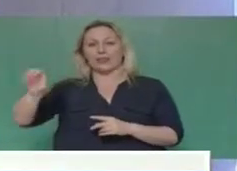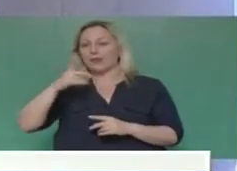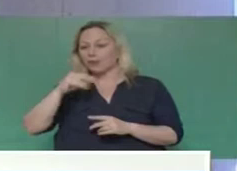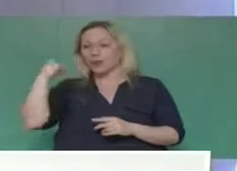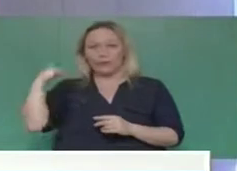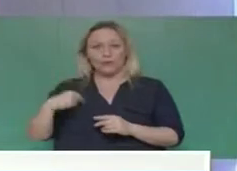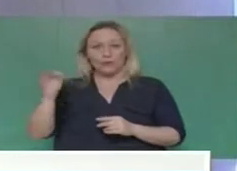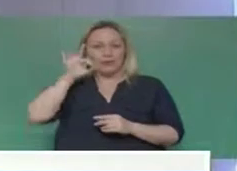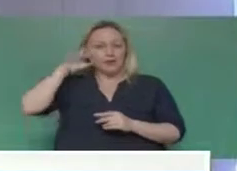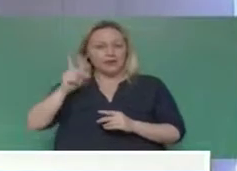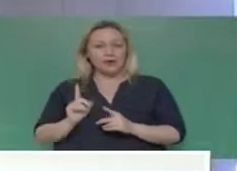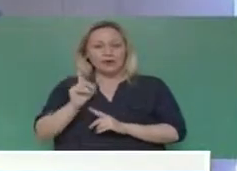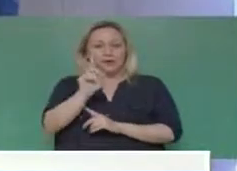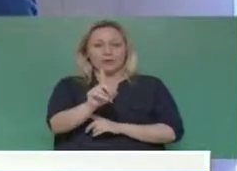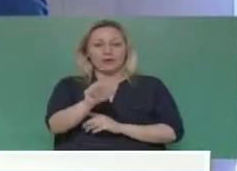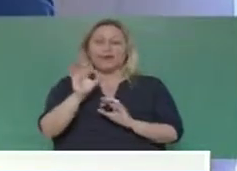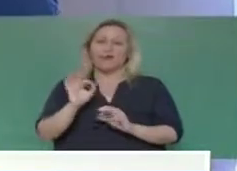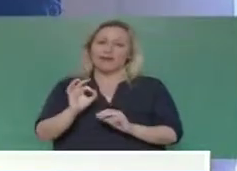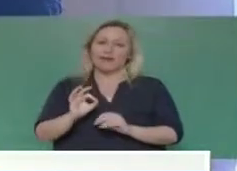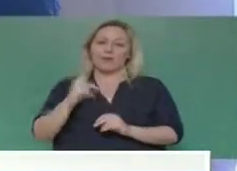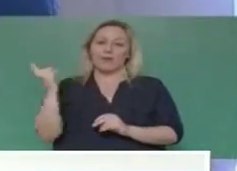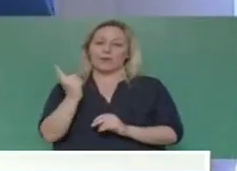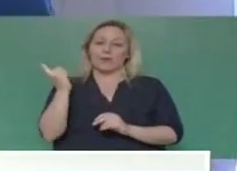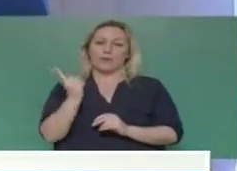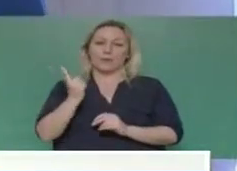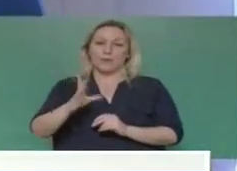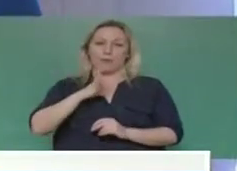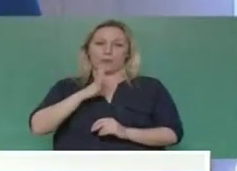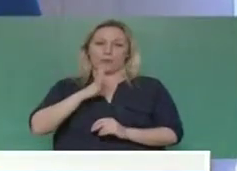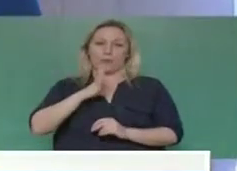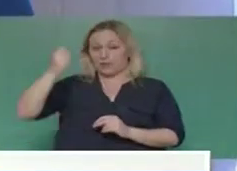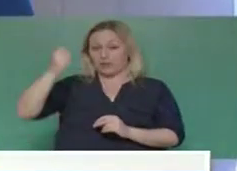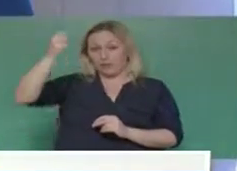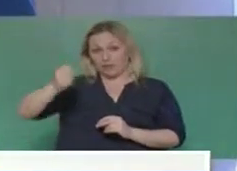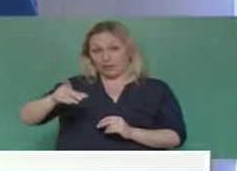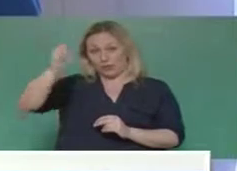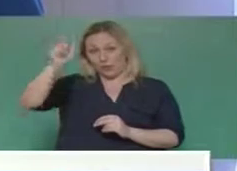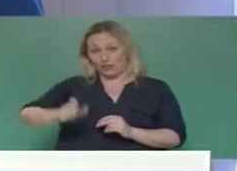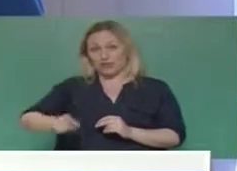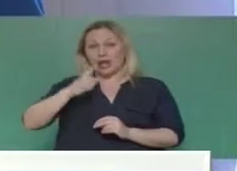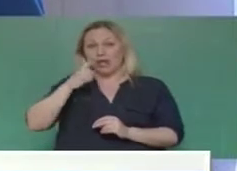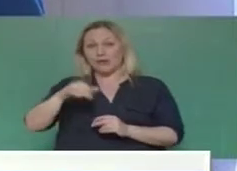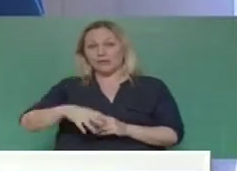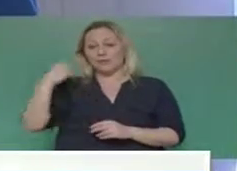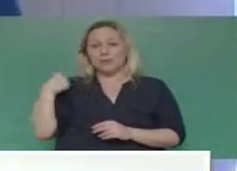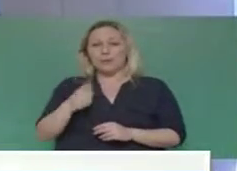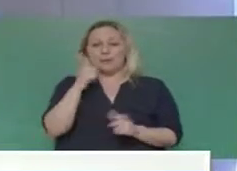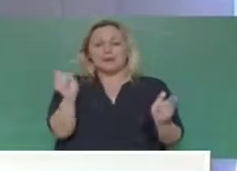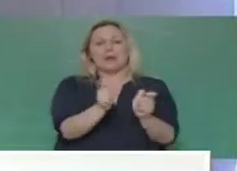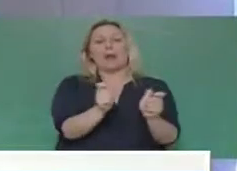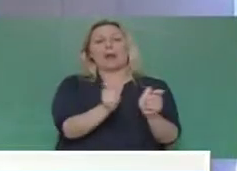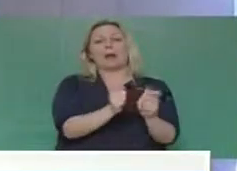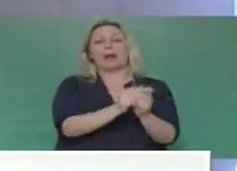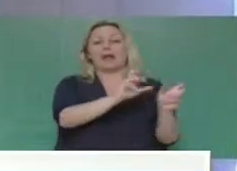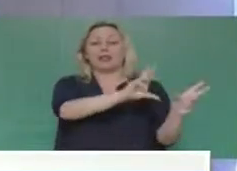Θεσσαλονίκης. Βέβαια, ο Δήμαρχος μας έχει συνηθίσει. Συμπεριφέρεται στα σοβαρά θέματα ως Δήμαρχος της Κάτω Ραχούλας και όταν